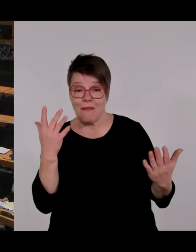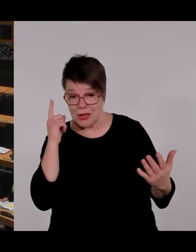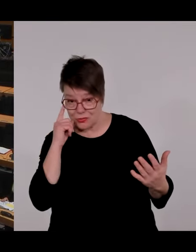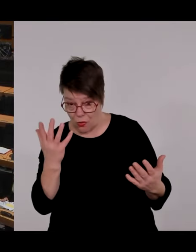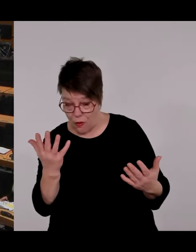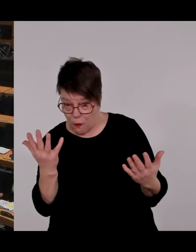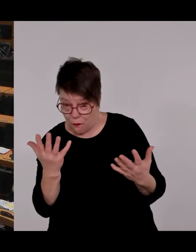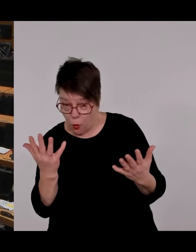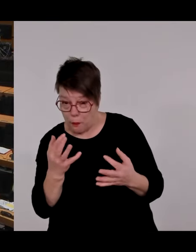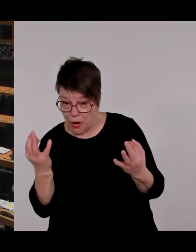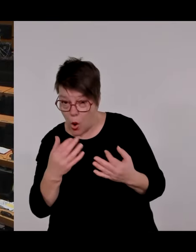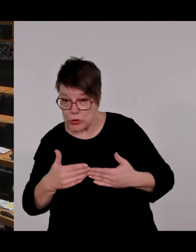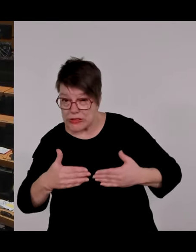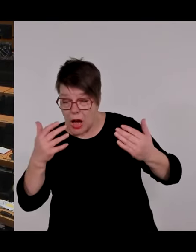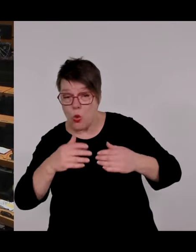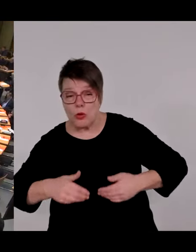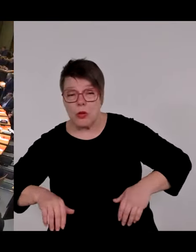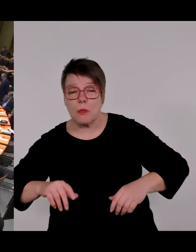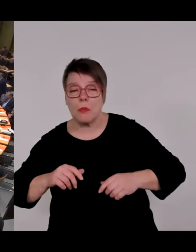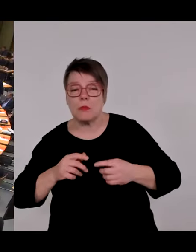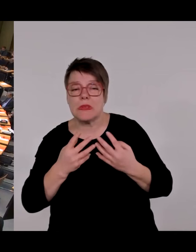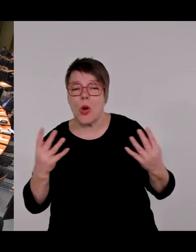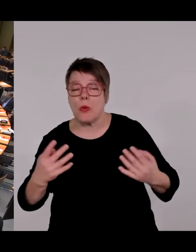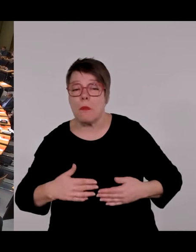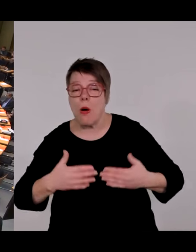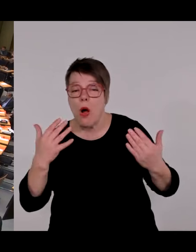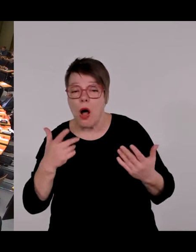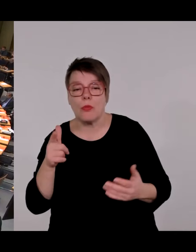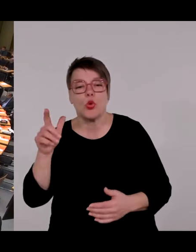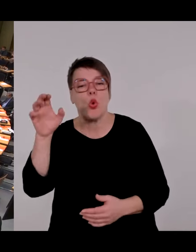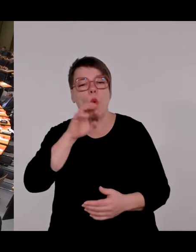Für die CDU-Fraktion hat jetzt der Kollege Dräger das Wort.